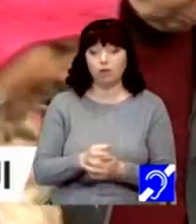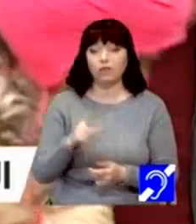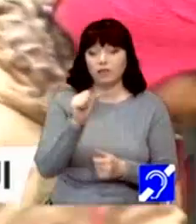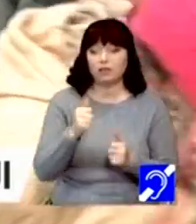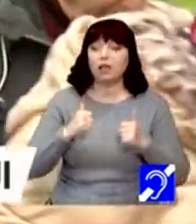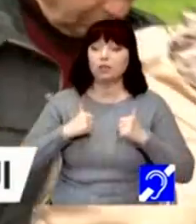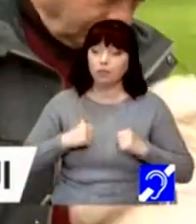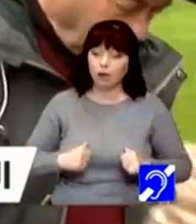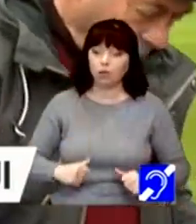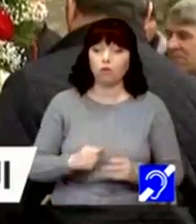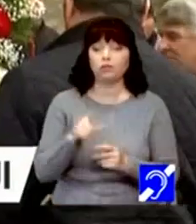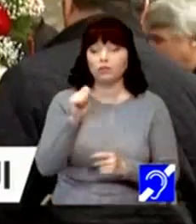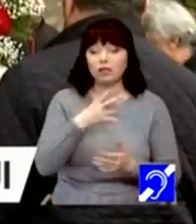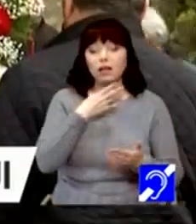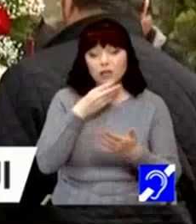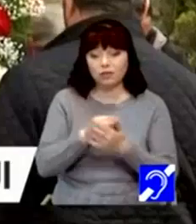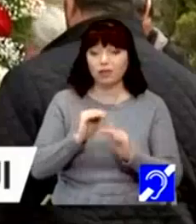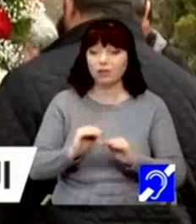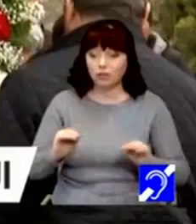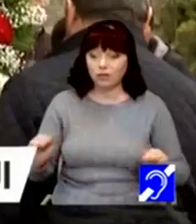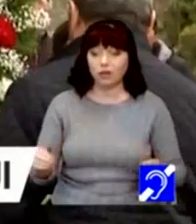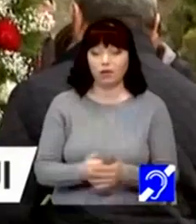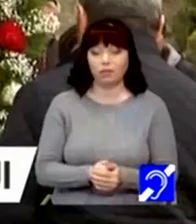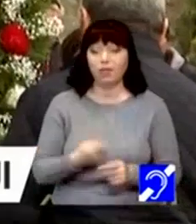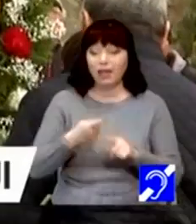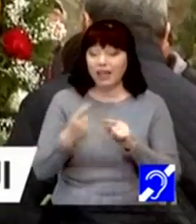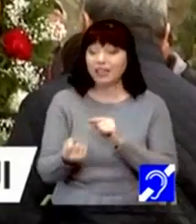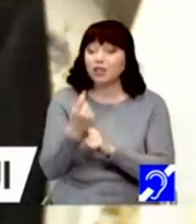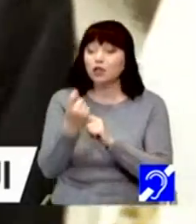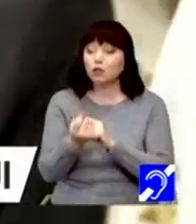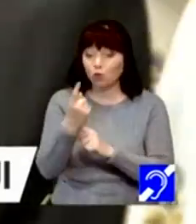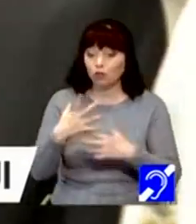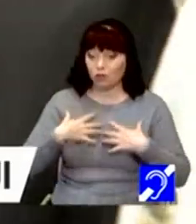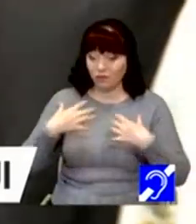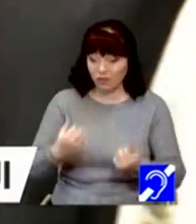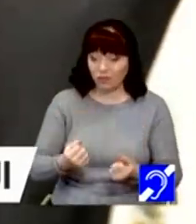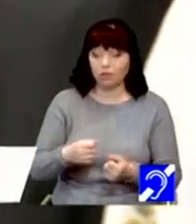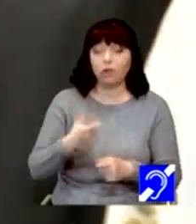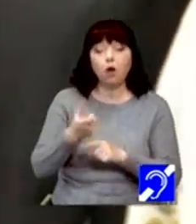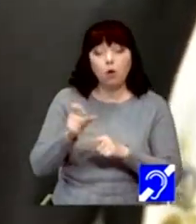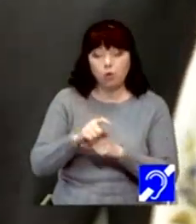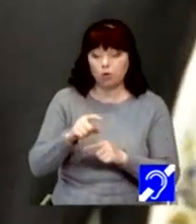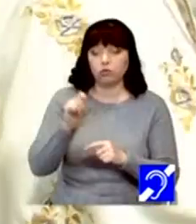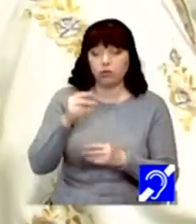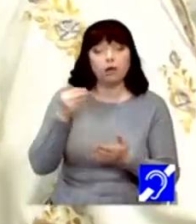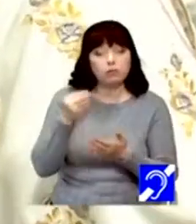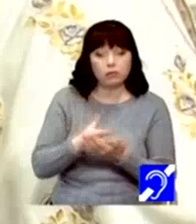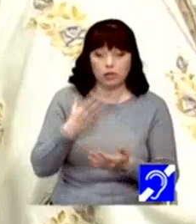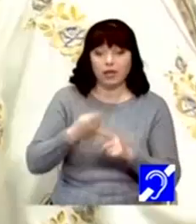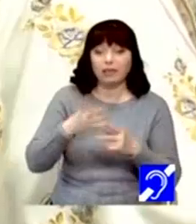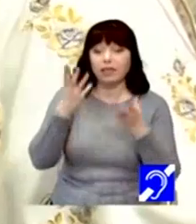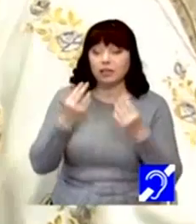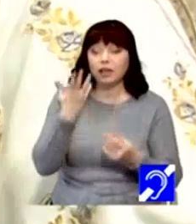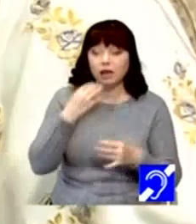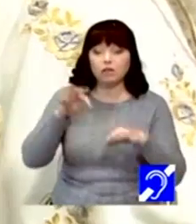liniște pentru copiii noștri Izvorul Tămăduirii marile praznice închinate Maicii Domnului și este ziua în care